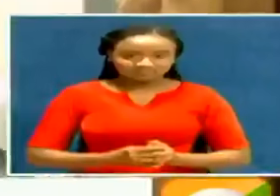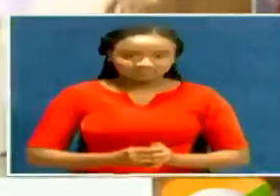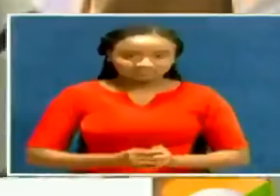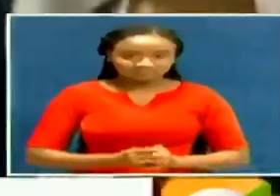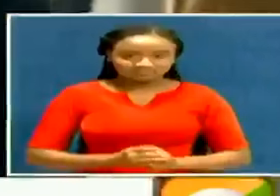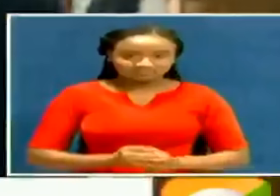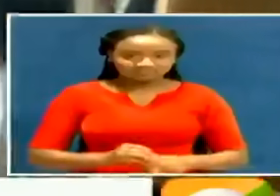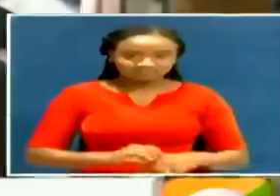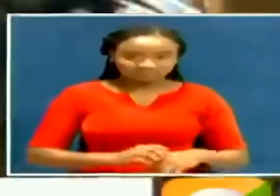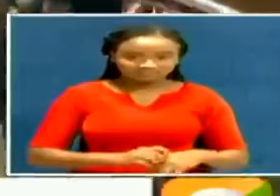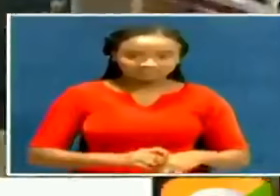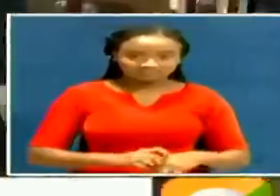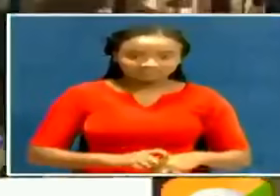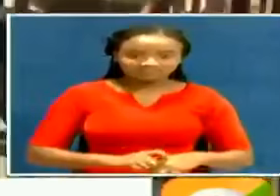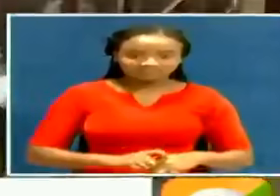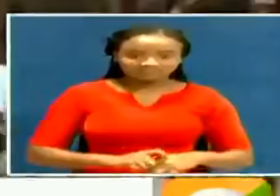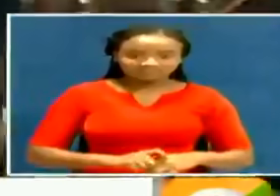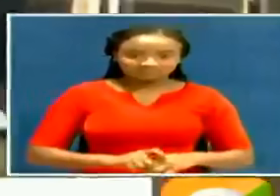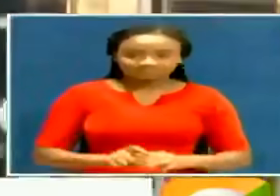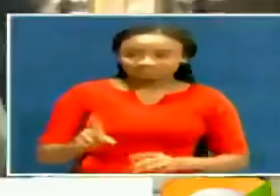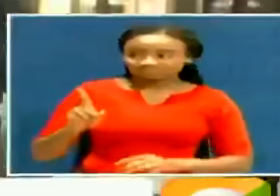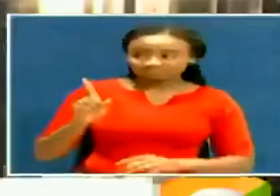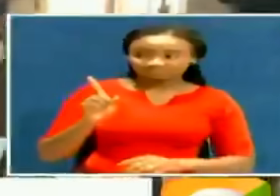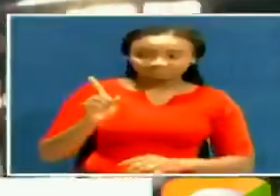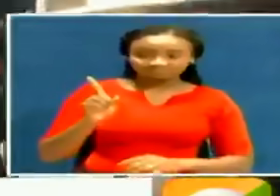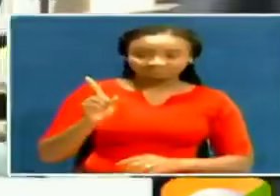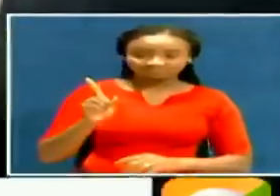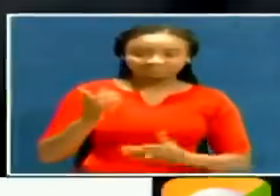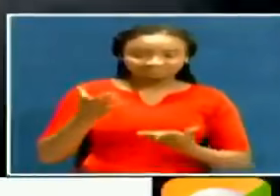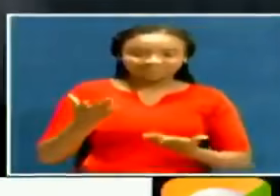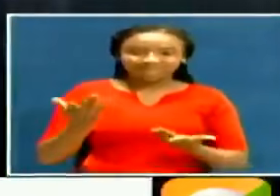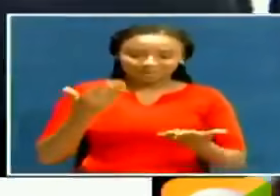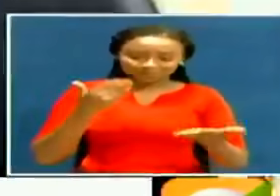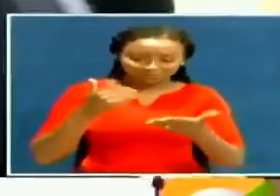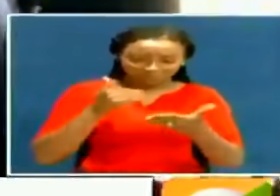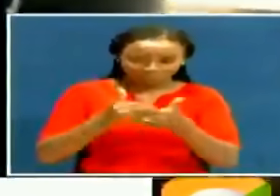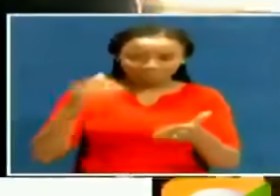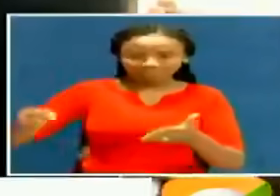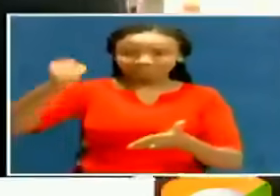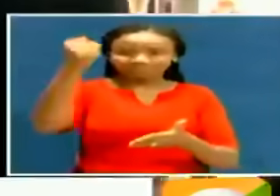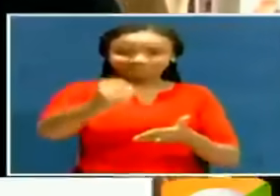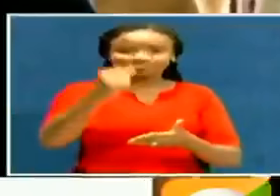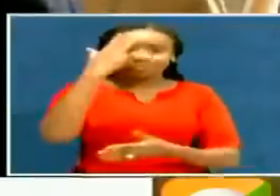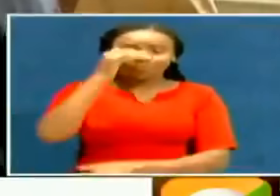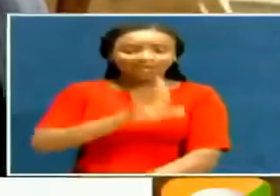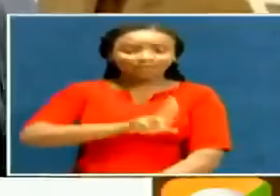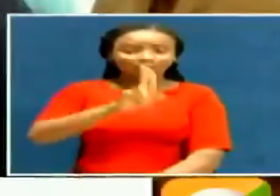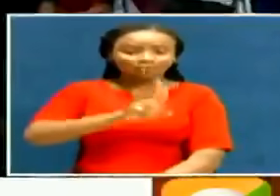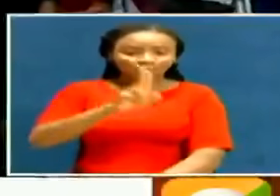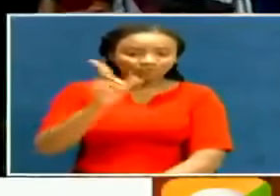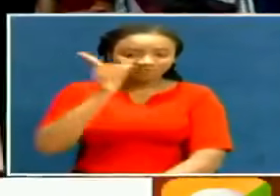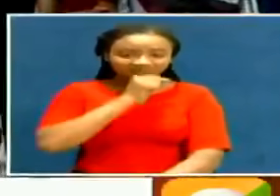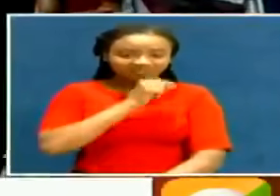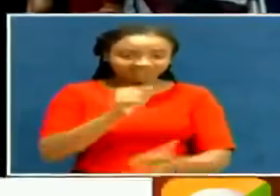Safari ya jaji Martha Koome kuwa jaji mkuu imekaribia kukamilika. Hii ni baada ya Rais Uhuru Kenyatta kuchapisha